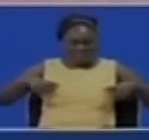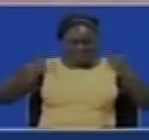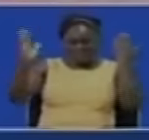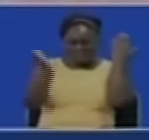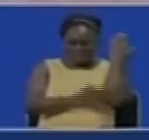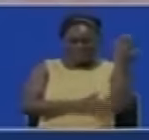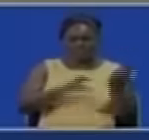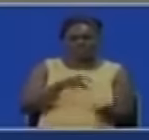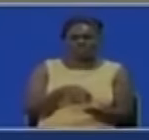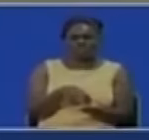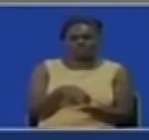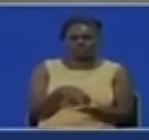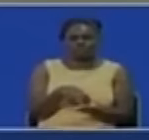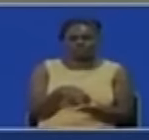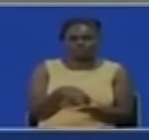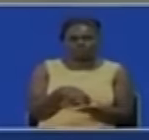a good place at all.